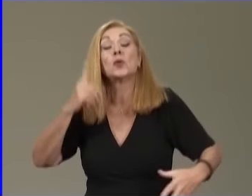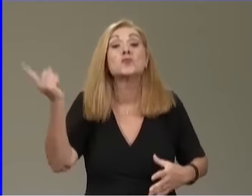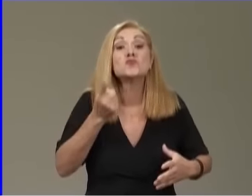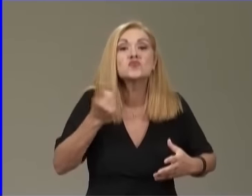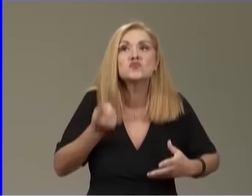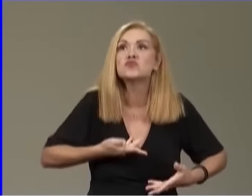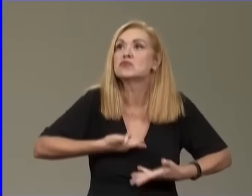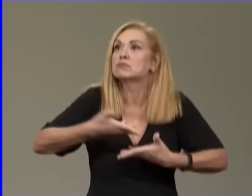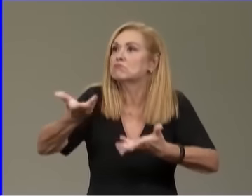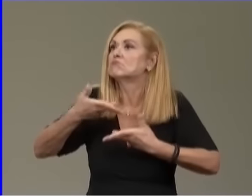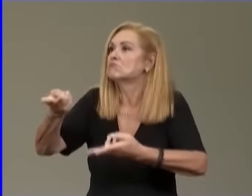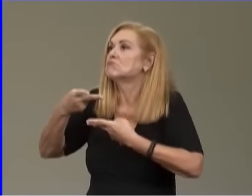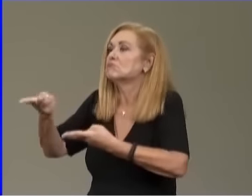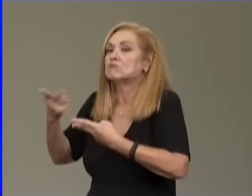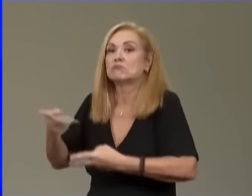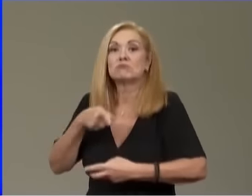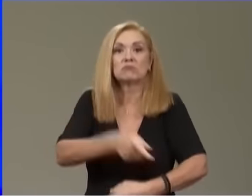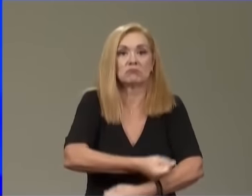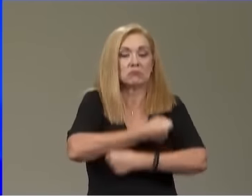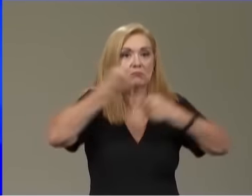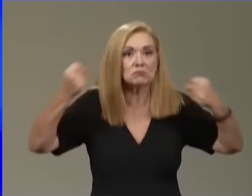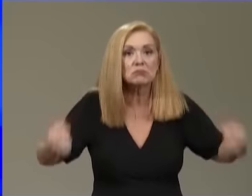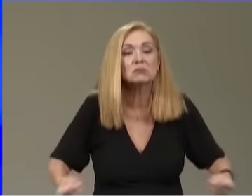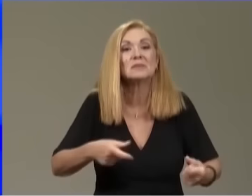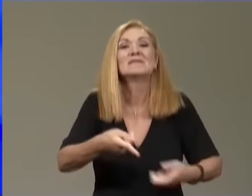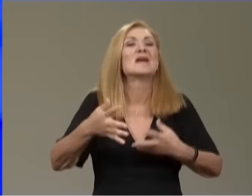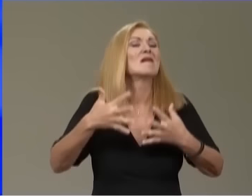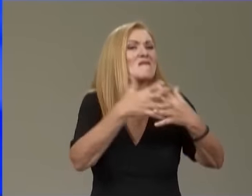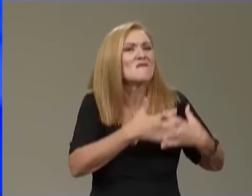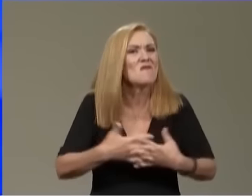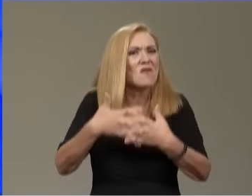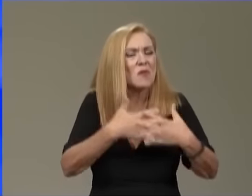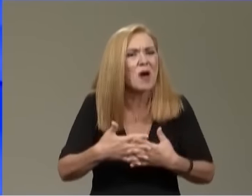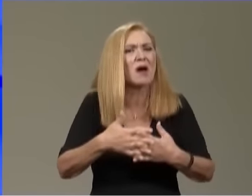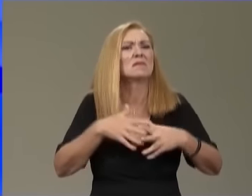τους, την ενδυνάμωση της μεταποίησης,